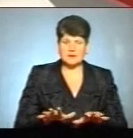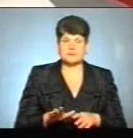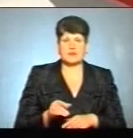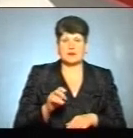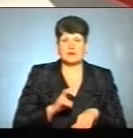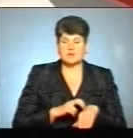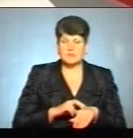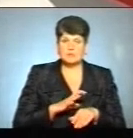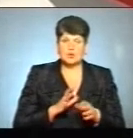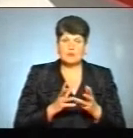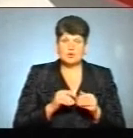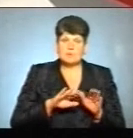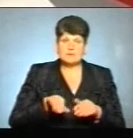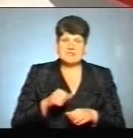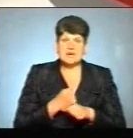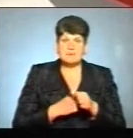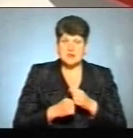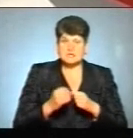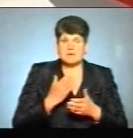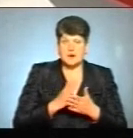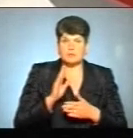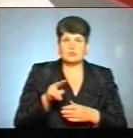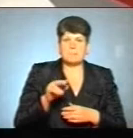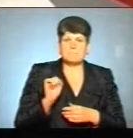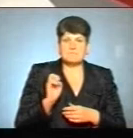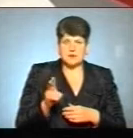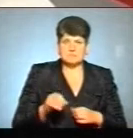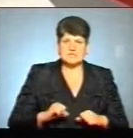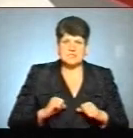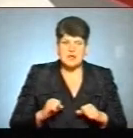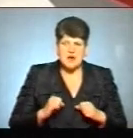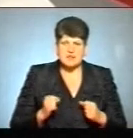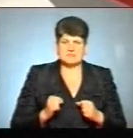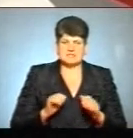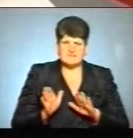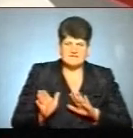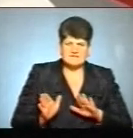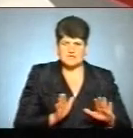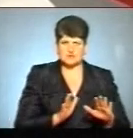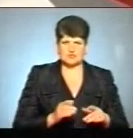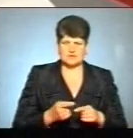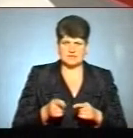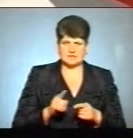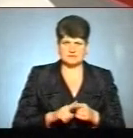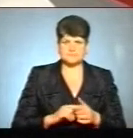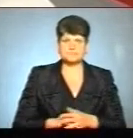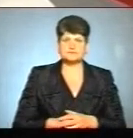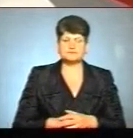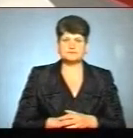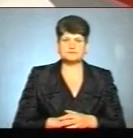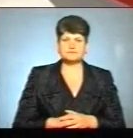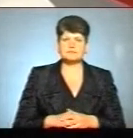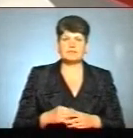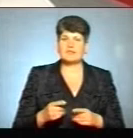що якраз після Пасхи повинен би бути пік. Ми стараємося всіма силами, намагаємось відсунути цей пік, далі змістити. Ну,